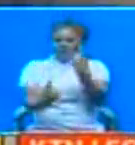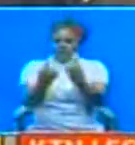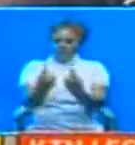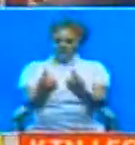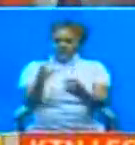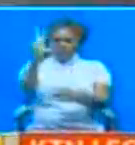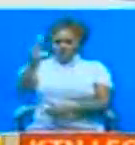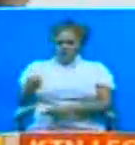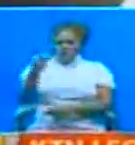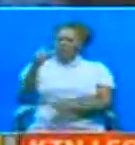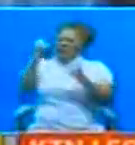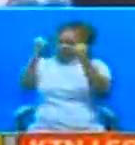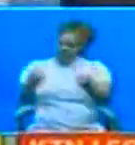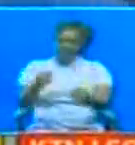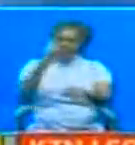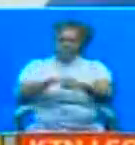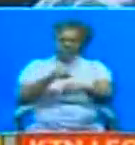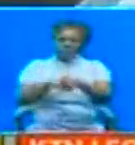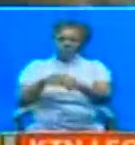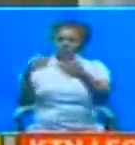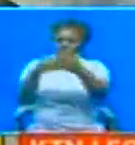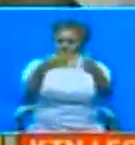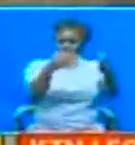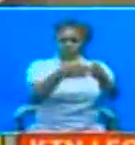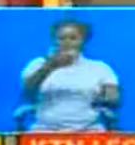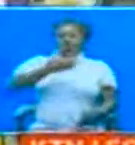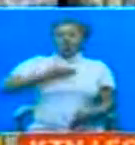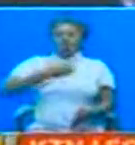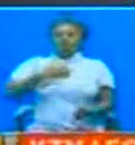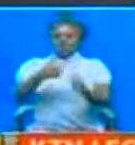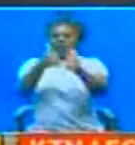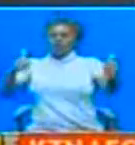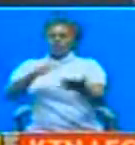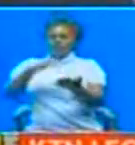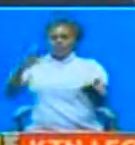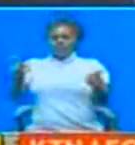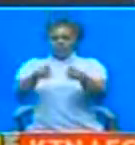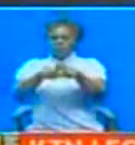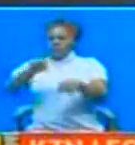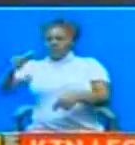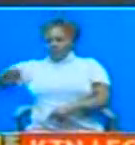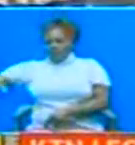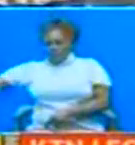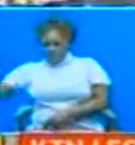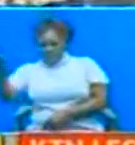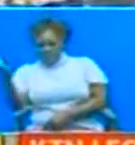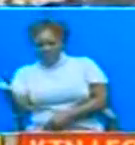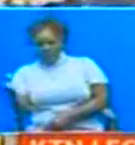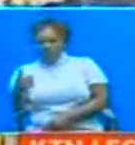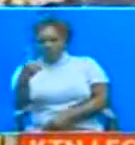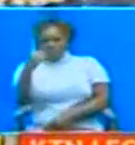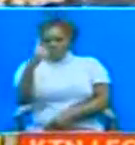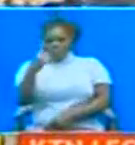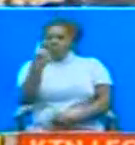usalama walikuwa na wakati mgumu wakimzuia mmiliki huyo kuzua maafa zaidi. Na katika eneo la Bugar, kaunti ya Elgeyo Marakwet, moto